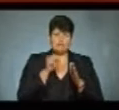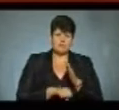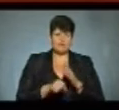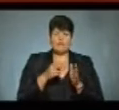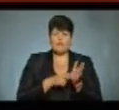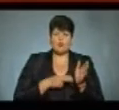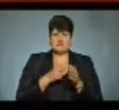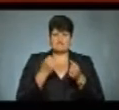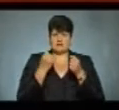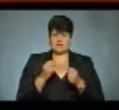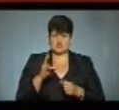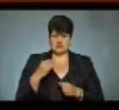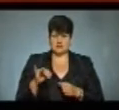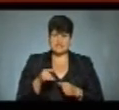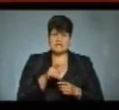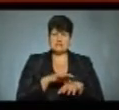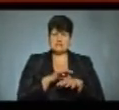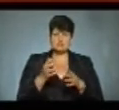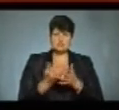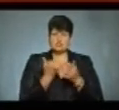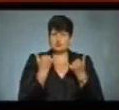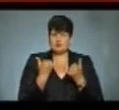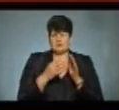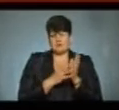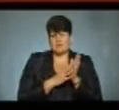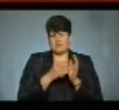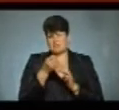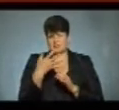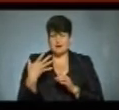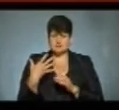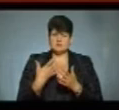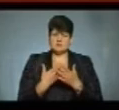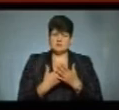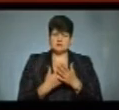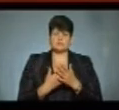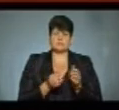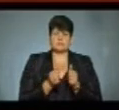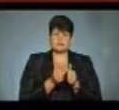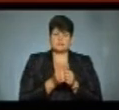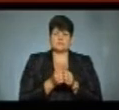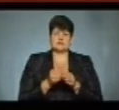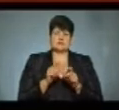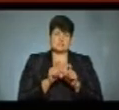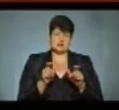області Сергій Крета. Її тіло знайшло сьогодні близько 9:15 в межах станції Тернопіль у селі Біла.